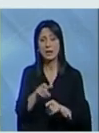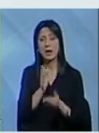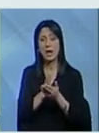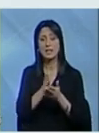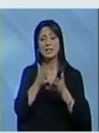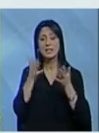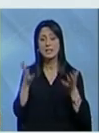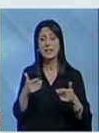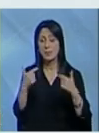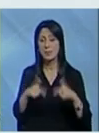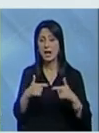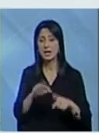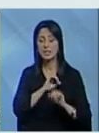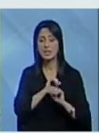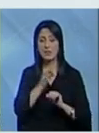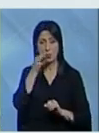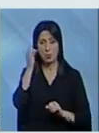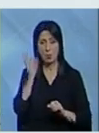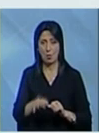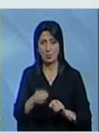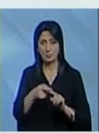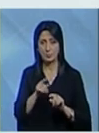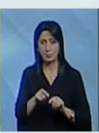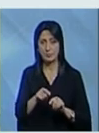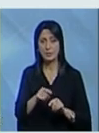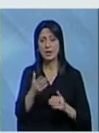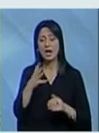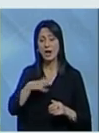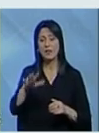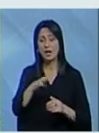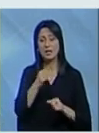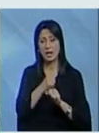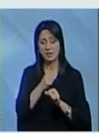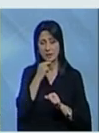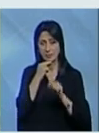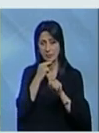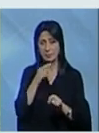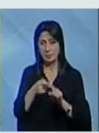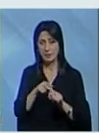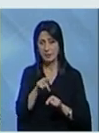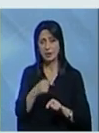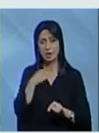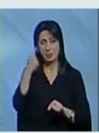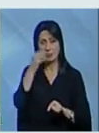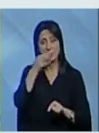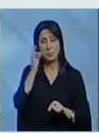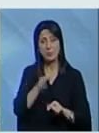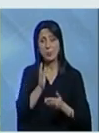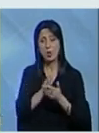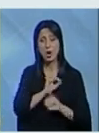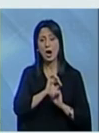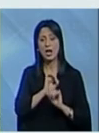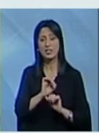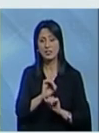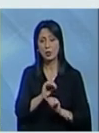გააჩნდეს დიდი პრაქტიკული საადვოკატო გამოცდილება და ყოველ ქვეყანა აქცენტს აკეთებს ამაზე. მე ვფიქრობ, რომ ჩემი გამოცდილების მქონე